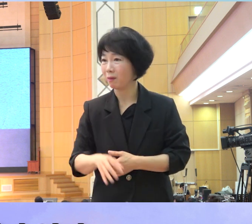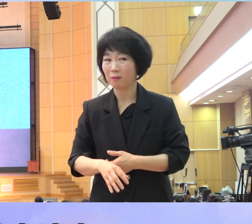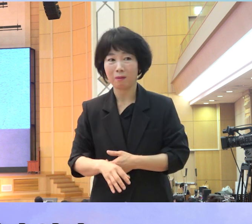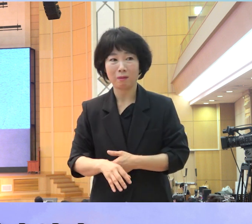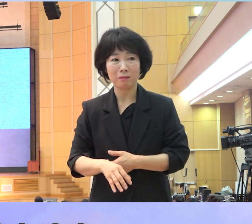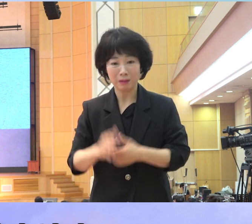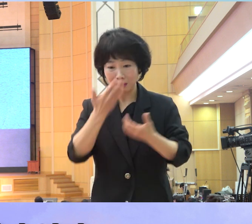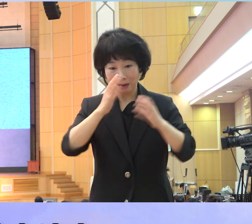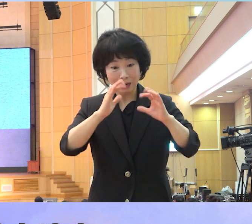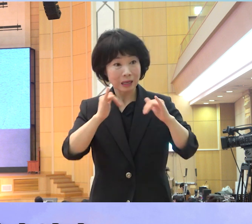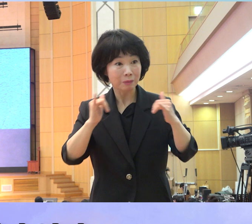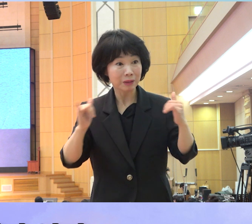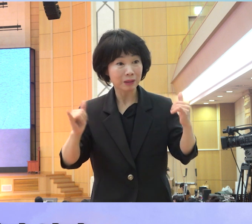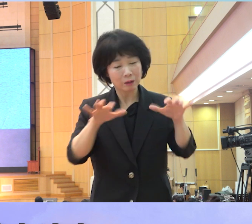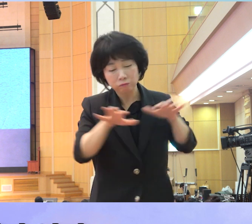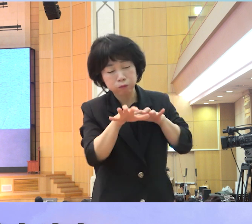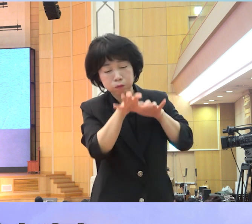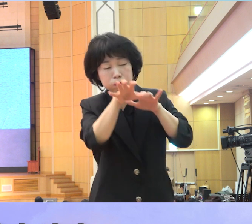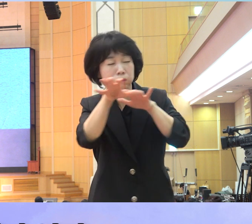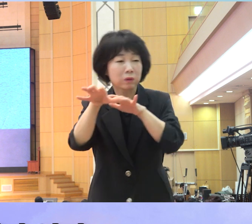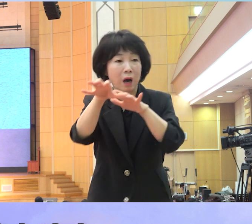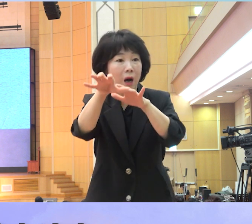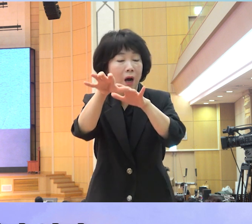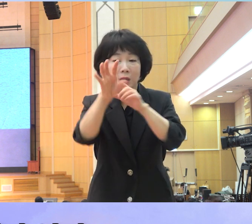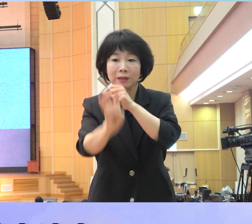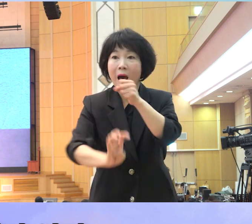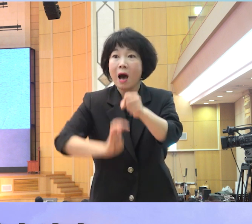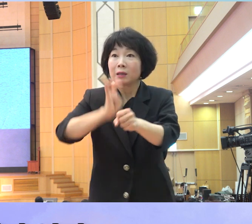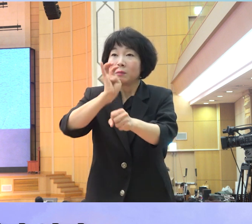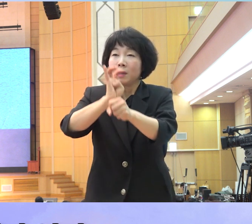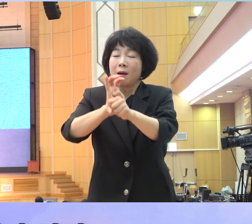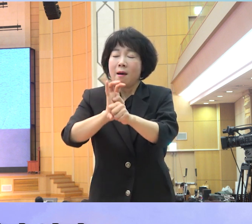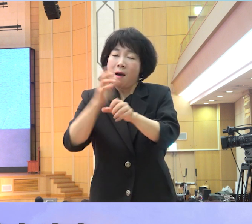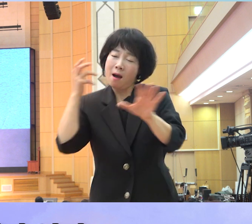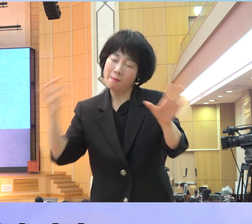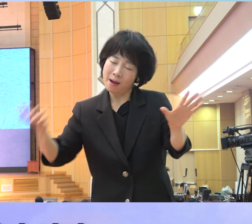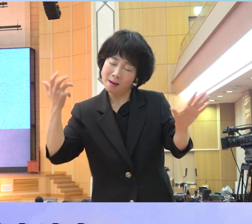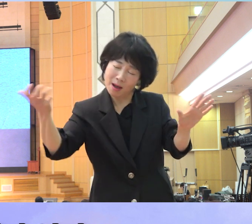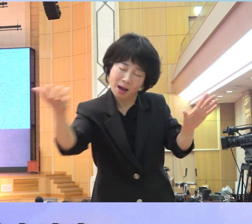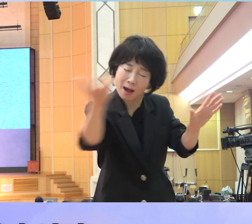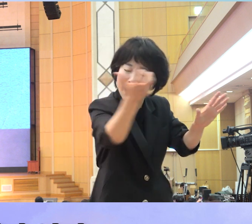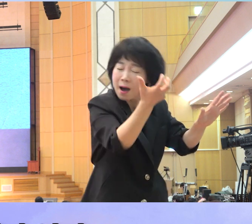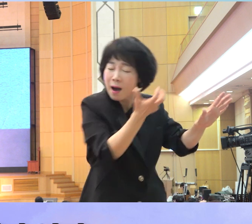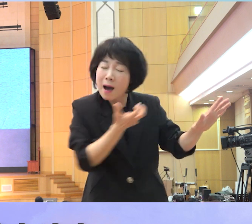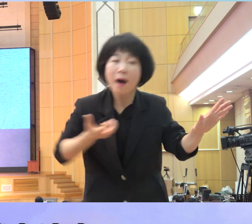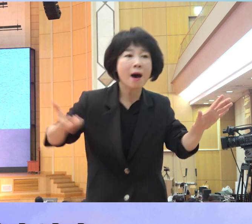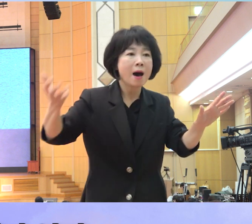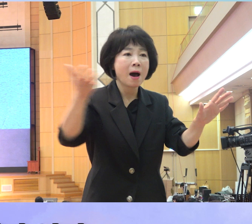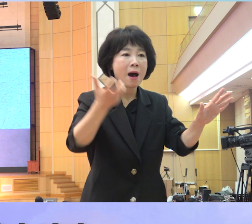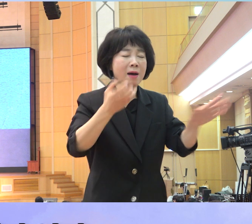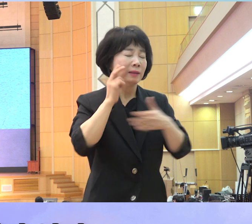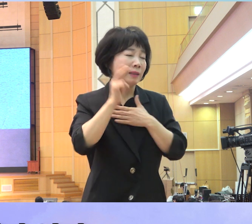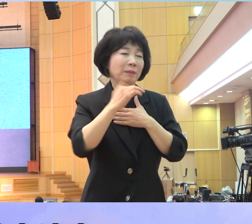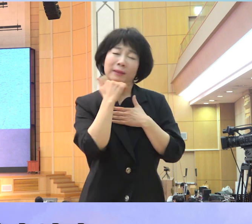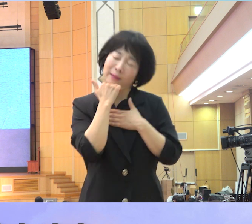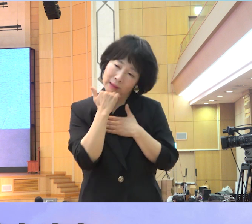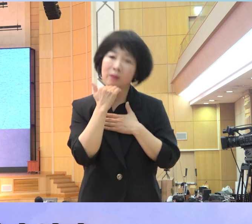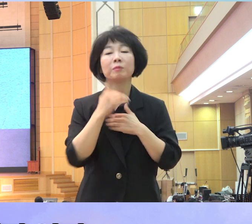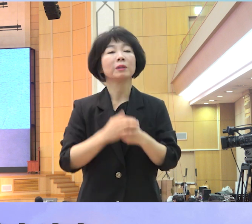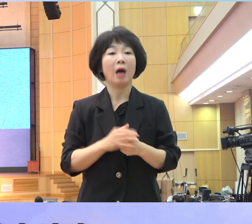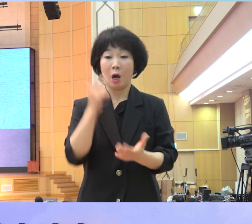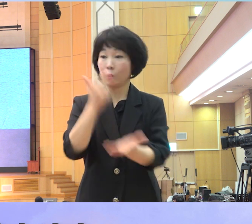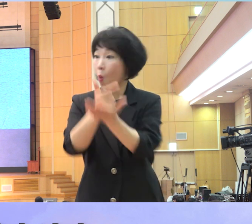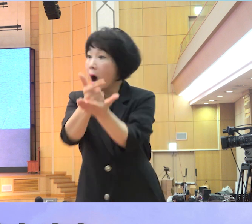기다렸다가 여리고성에서 7일을 또 기다렸지요. 다윗은 왕 되기 위해서 10년을 기다렸지요.